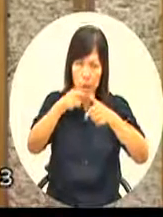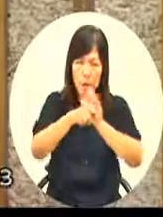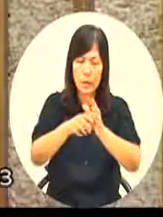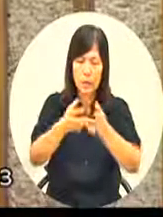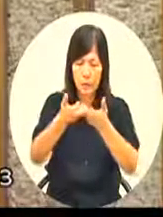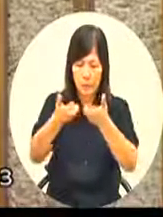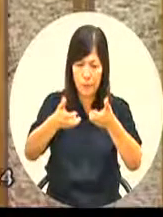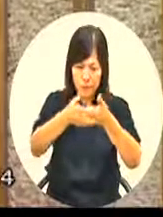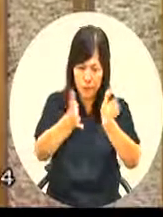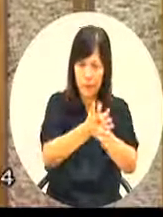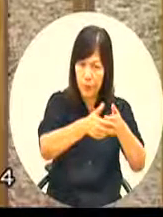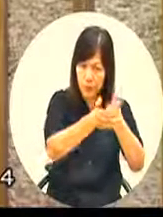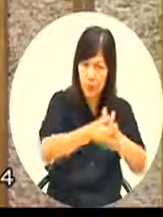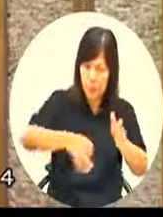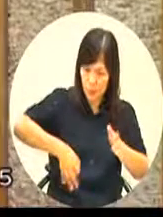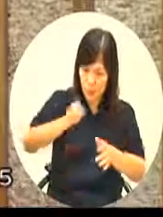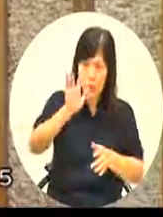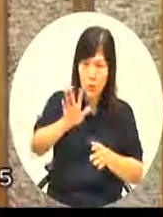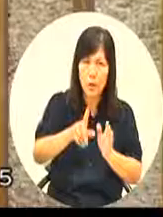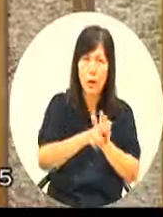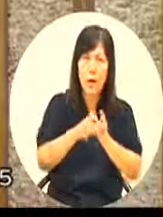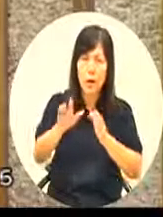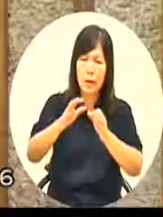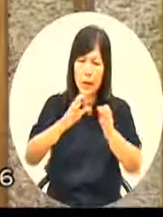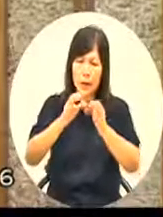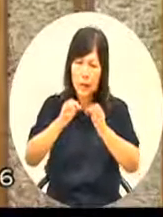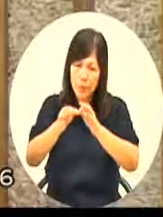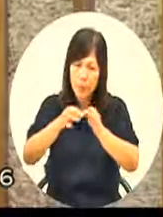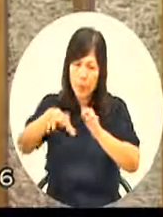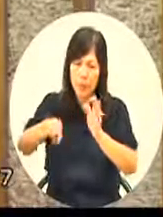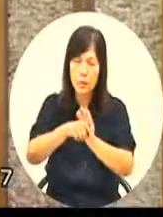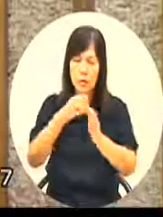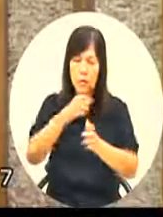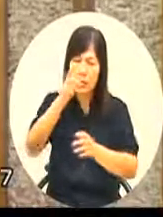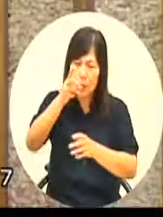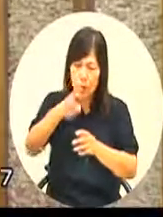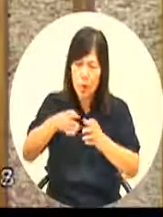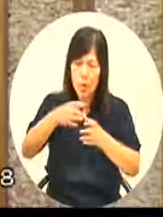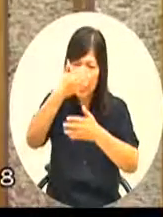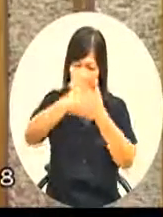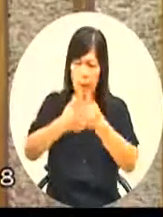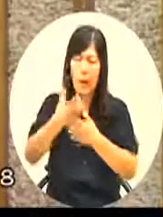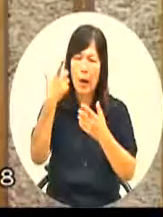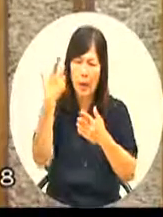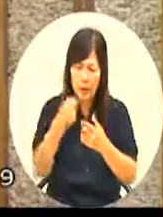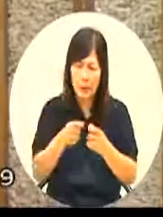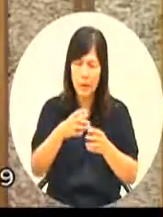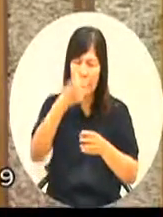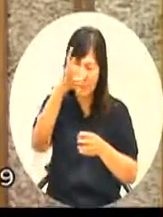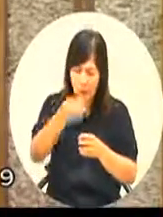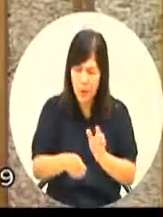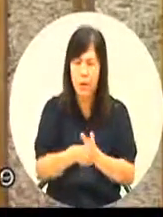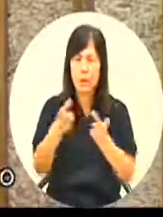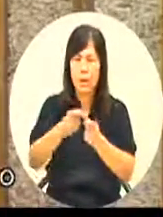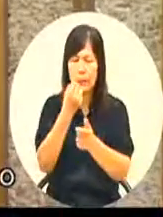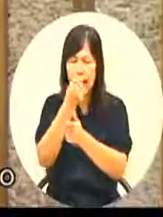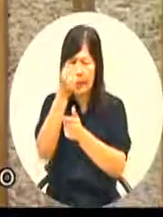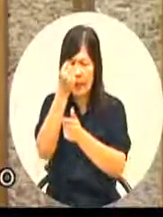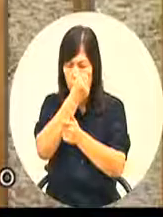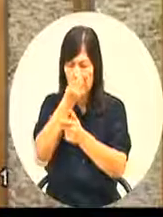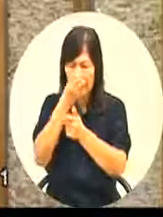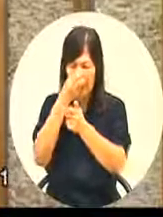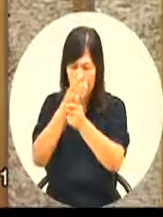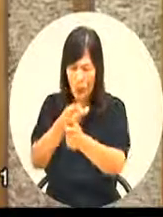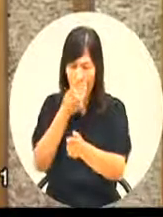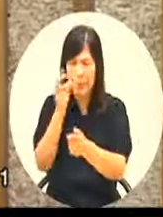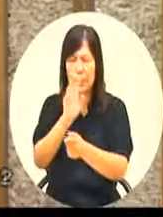会有一个更好的市场机制。好，也许这些一直重播的台，未来消费者就可以不要再忍受它的荼毒。好，以上跟议员